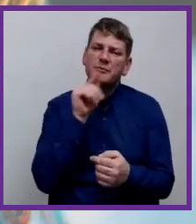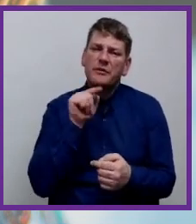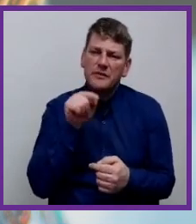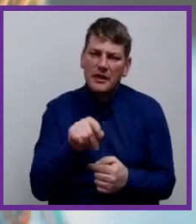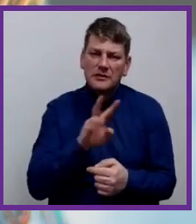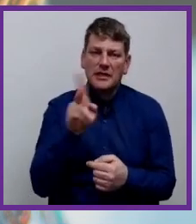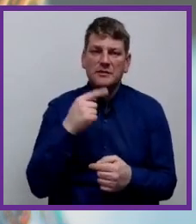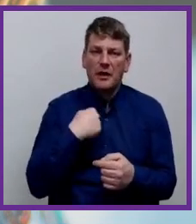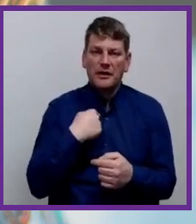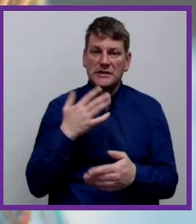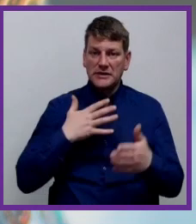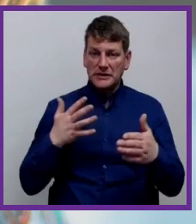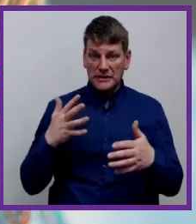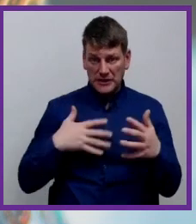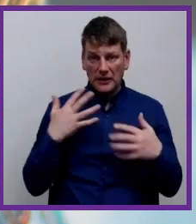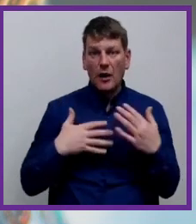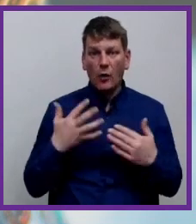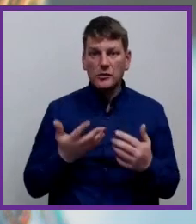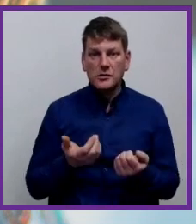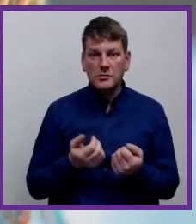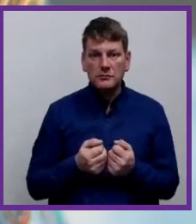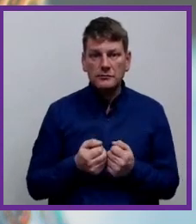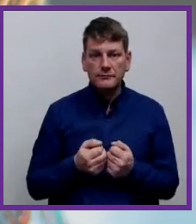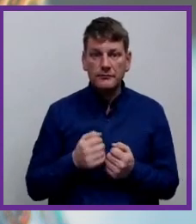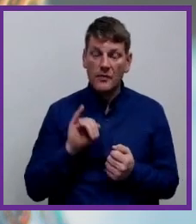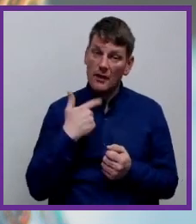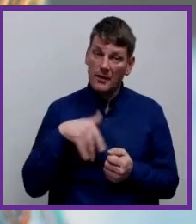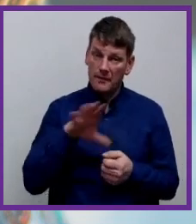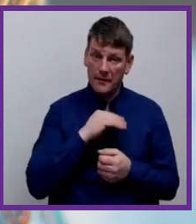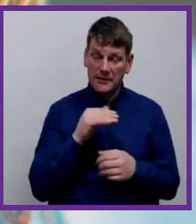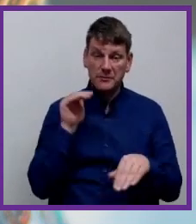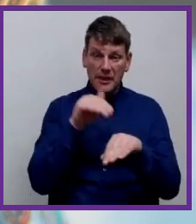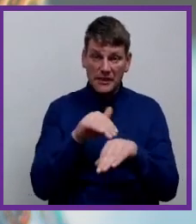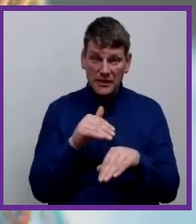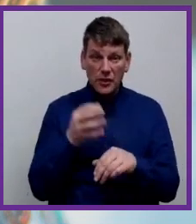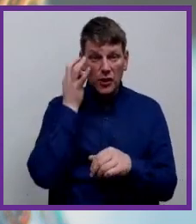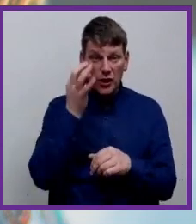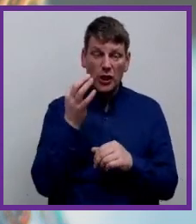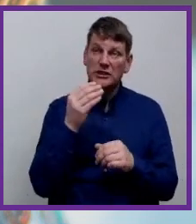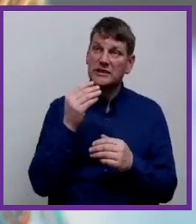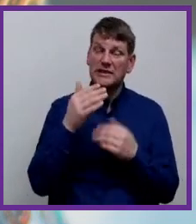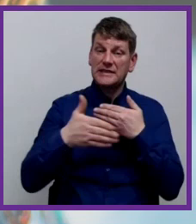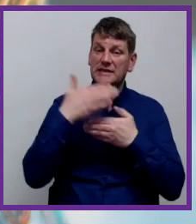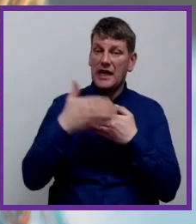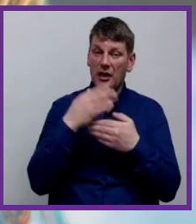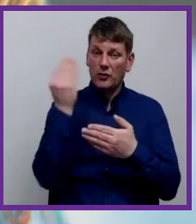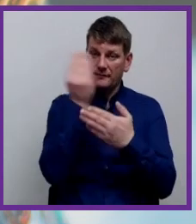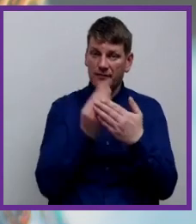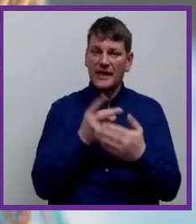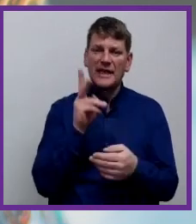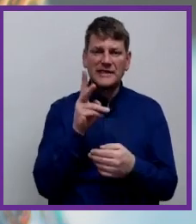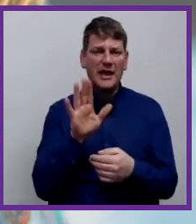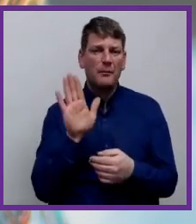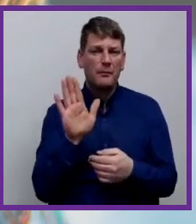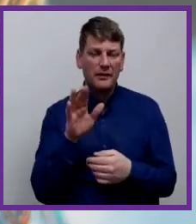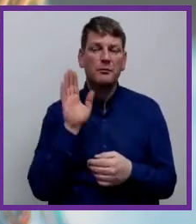satrauc. Un ja mēs pieskaramies tieši šim te sienas glaznojumam, Kristiāna Brehtas, par ko mēs